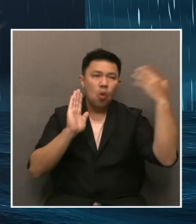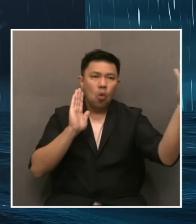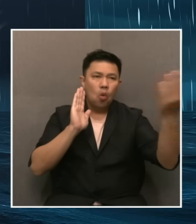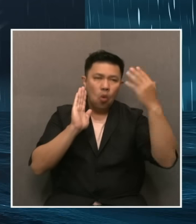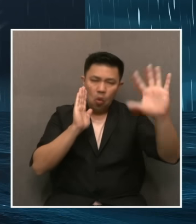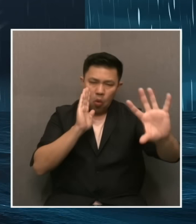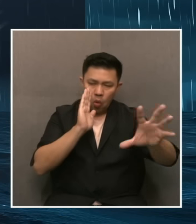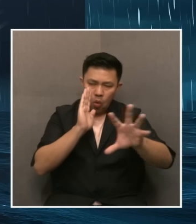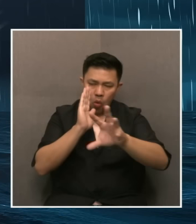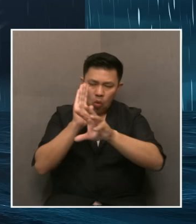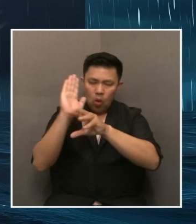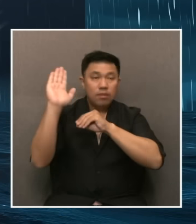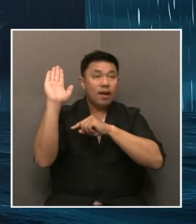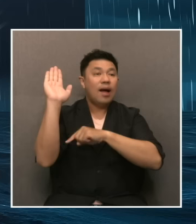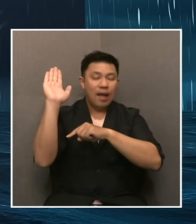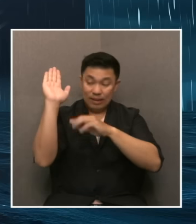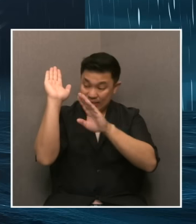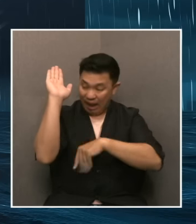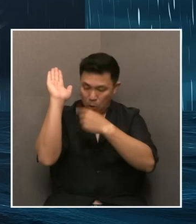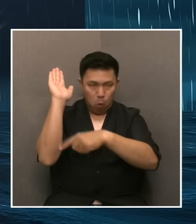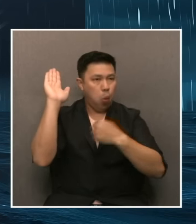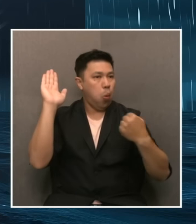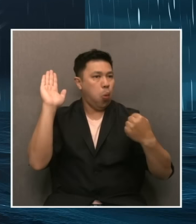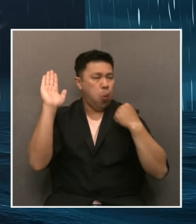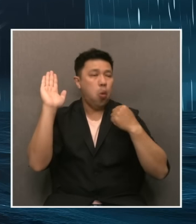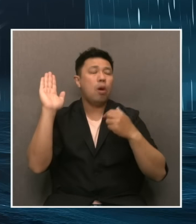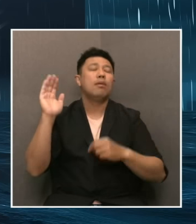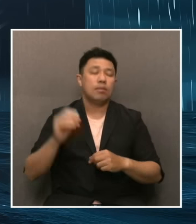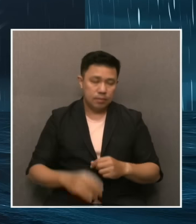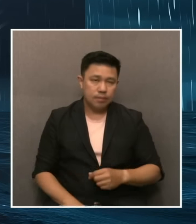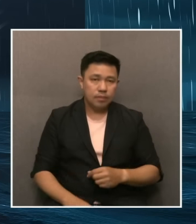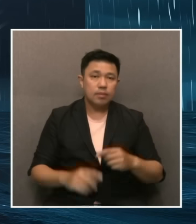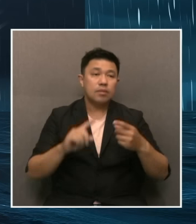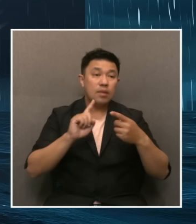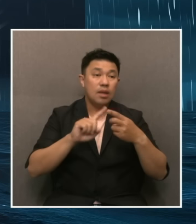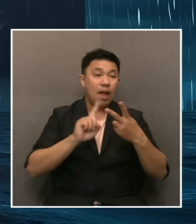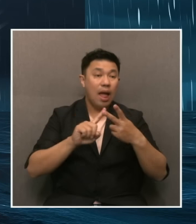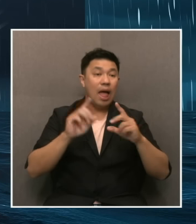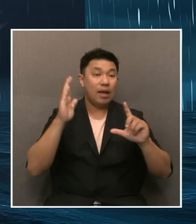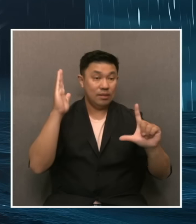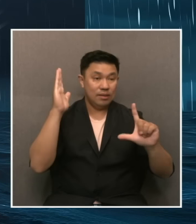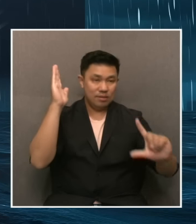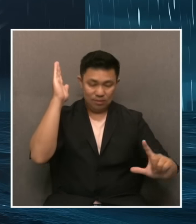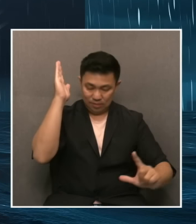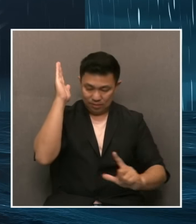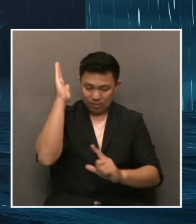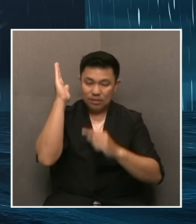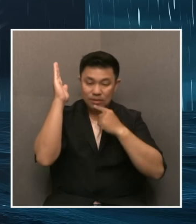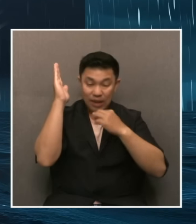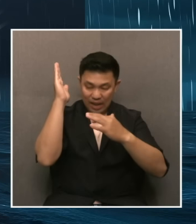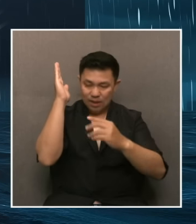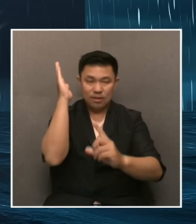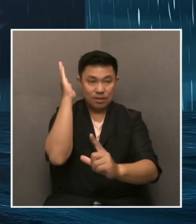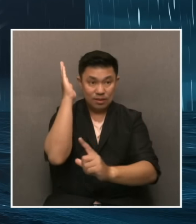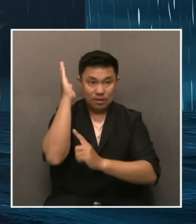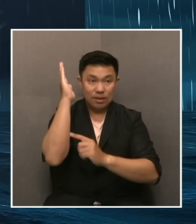พัปกครุ่มอวไยและผลา มีกำลงคอนข้างแรงในขณะที่ยอมความกดอากาศตามปกครุมบริเวณชัยฝั่งตückeวอาร